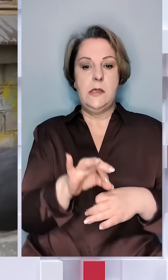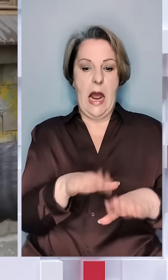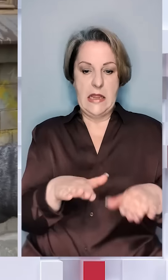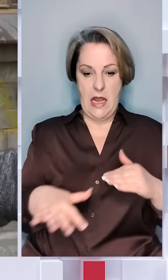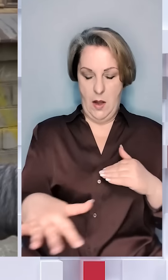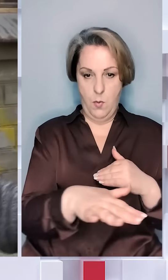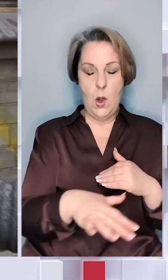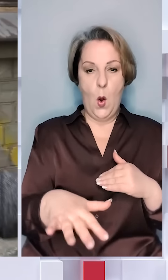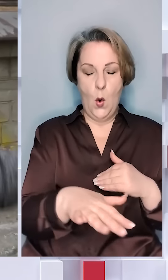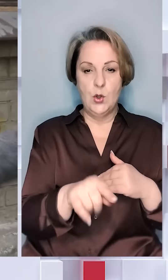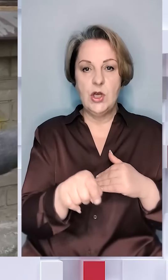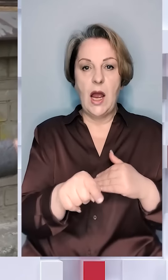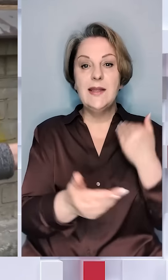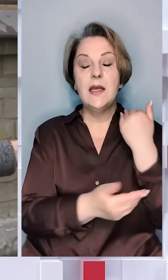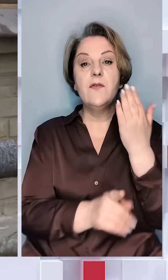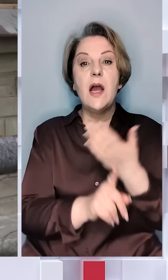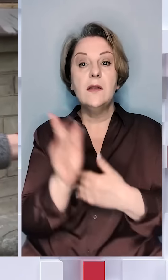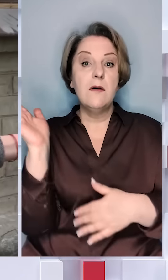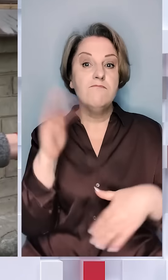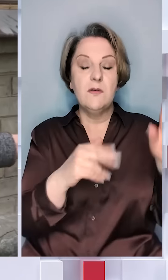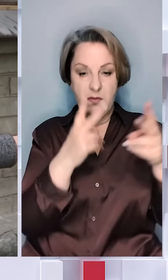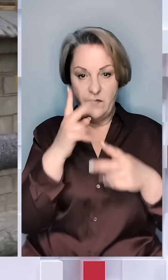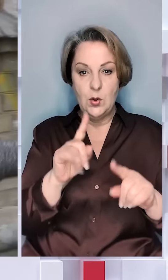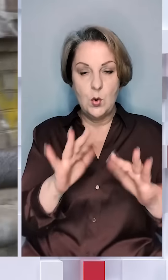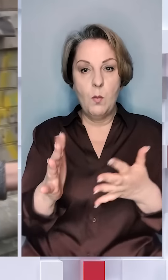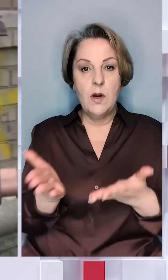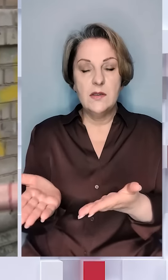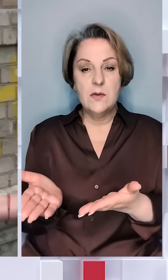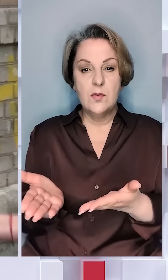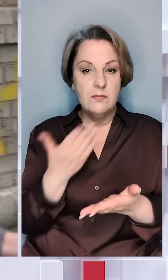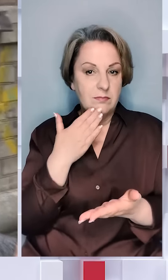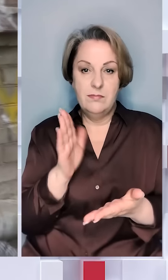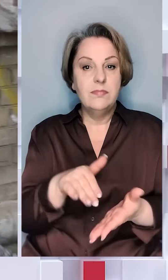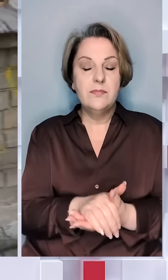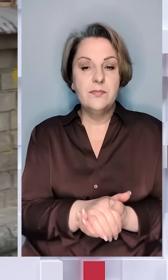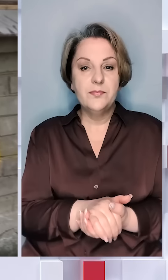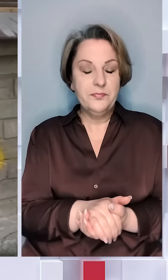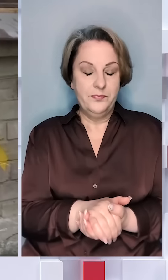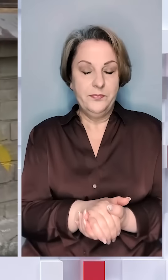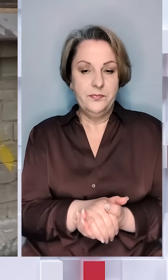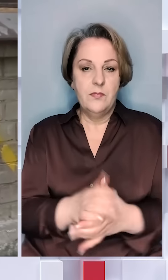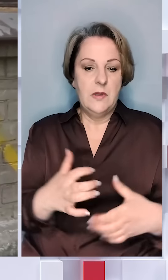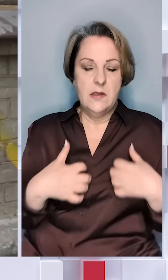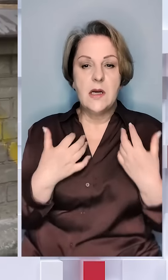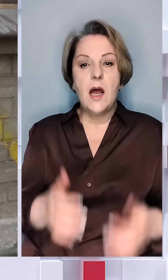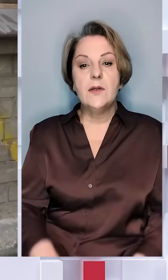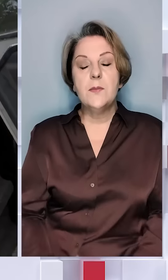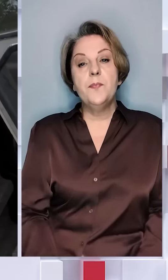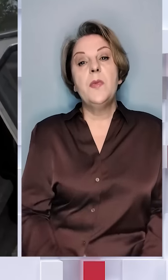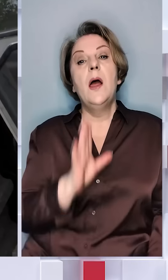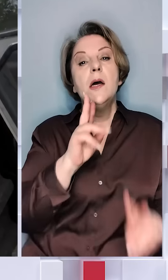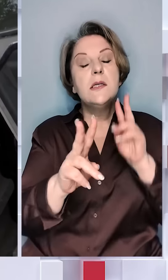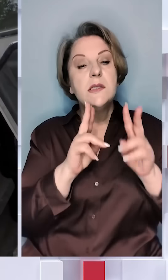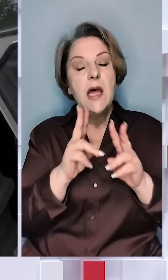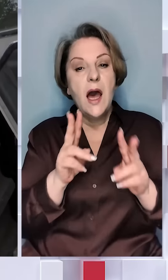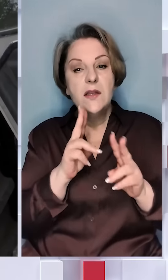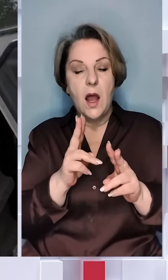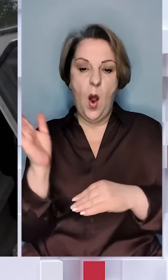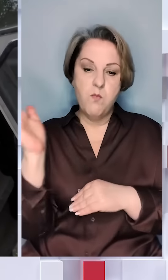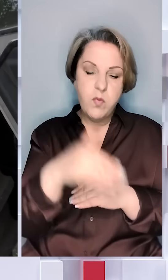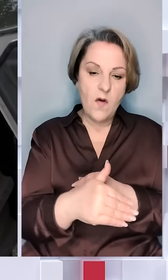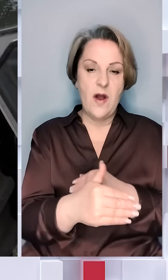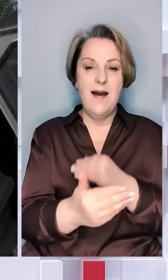вот детская площадка, и вот деревья начали. Вы видите, что происходит? Ну, в общем, как-то, ну, страшно. Заявки щодо